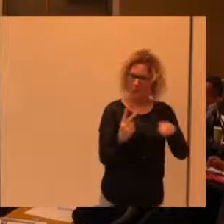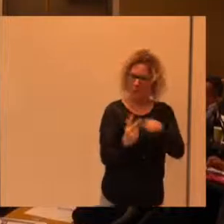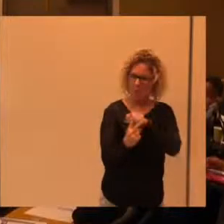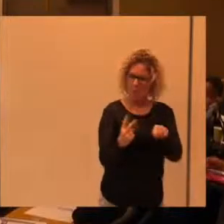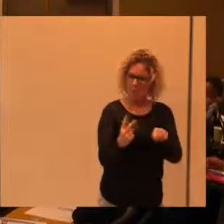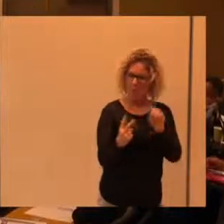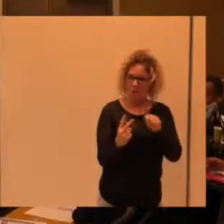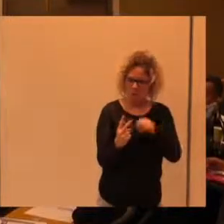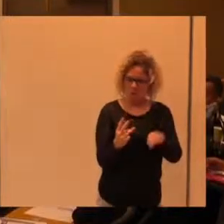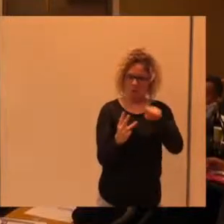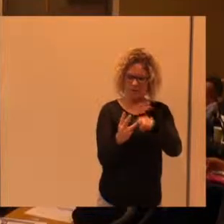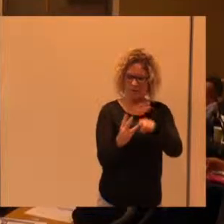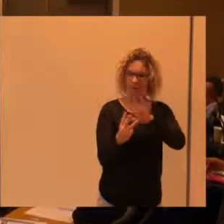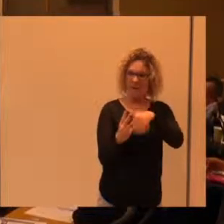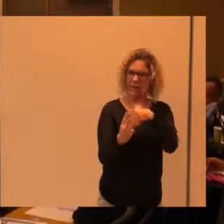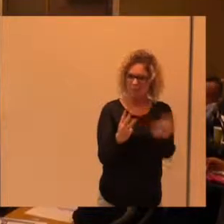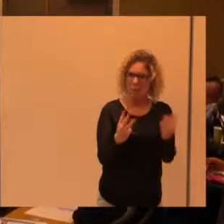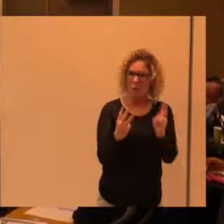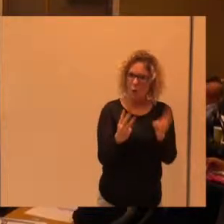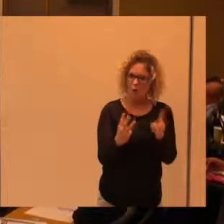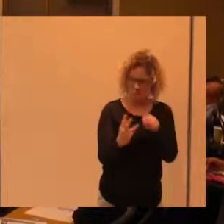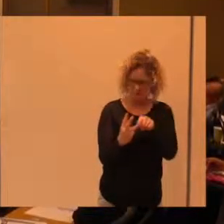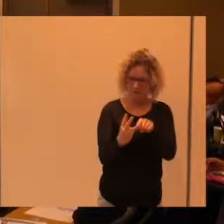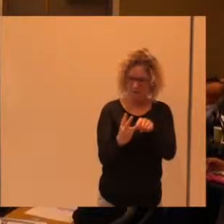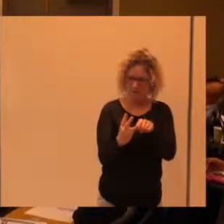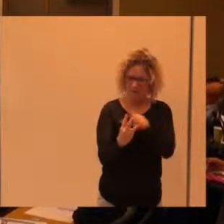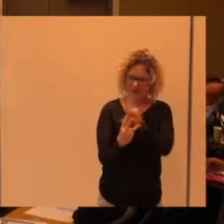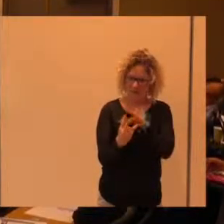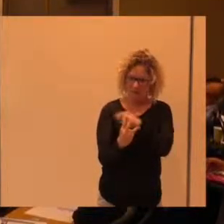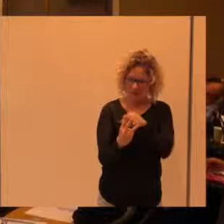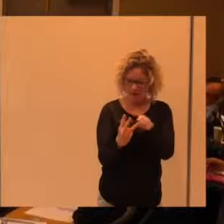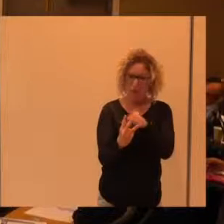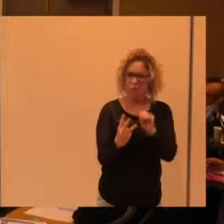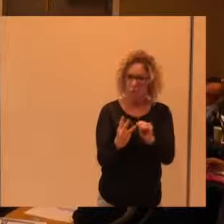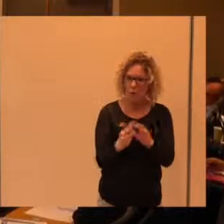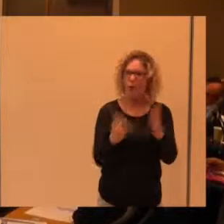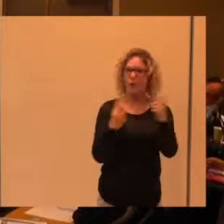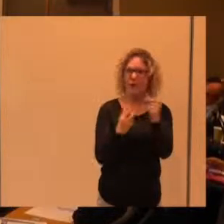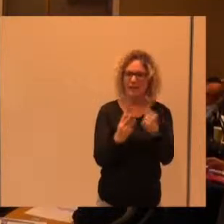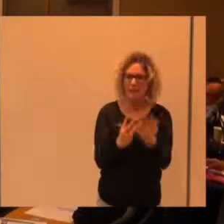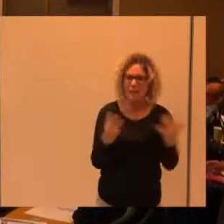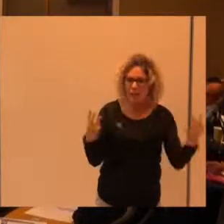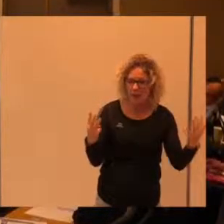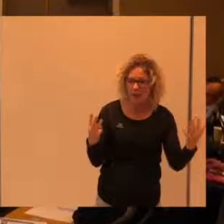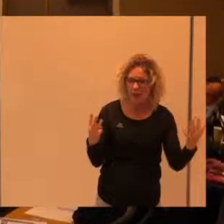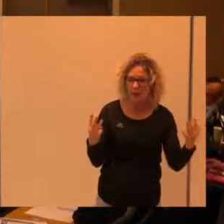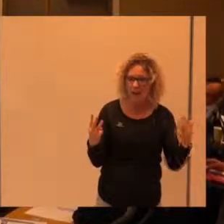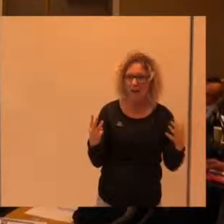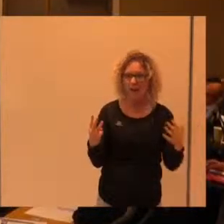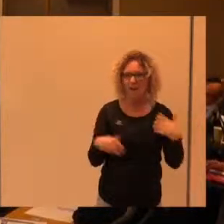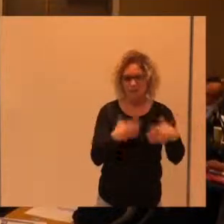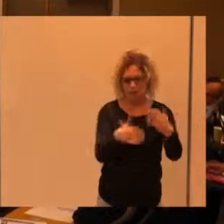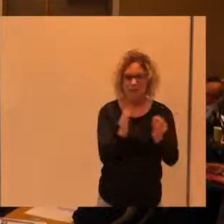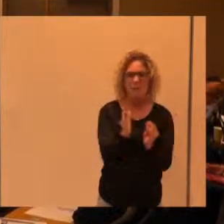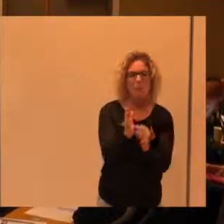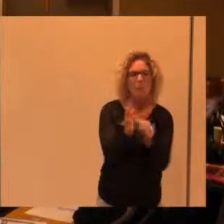någon också lägger upp en teckenspråkig version av det materialet, så ökar ju alternativen ytterligare och så vidare och så vidare. Jag